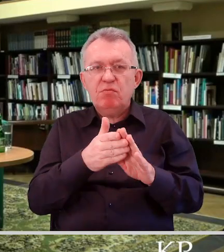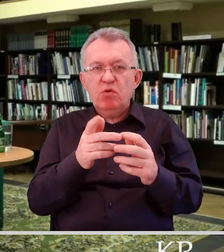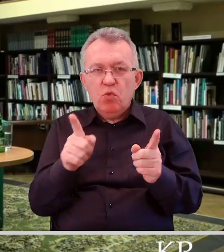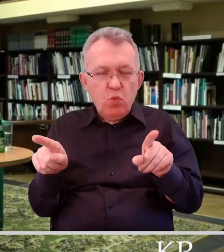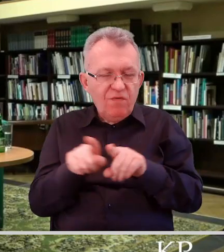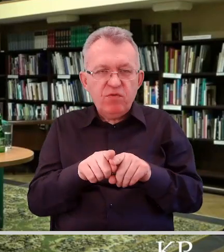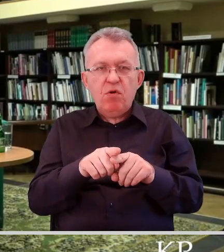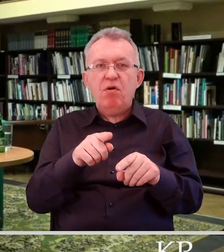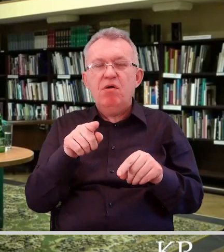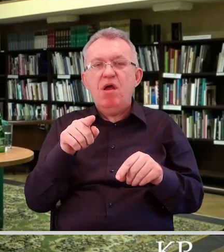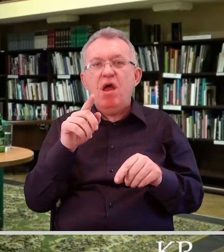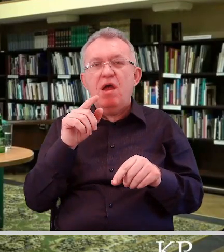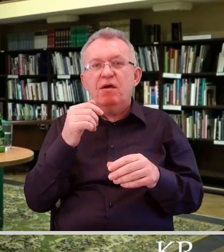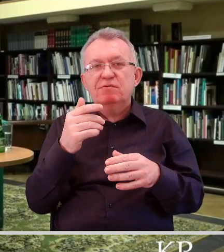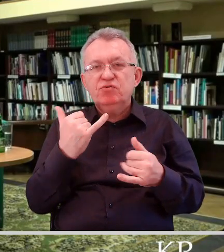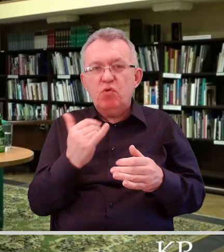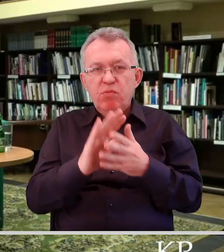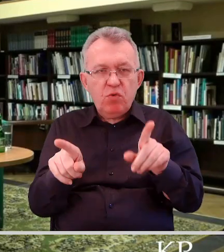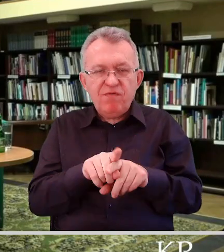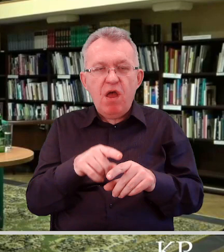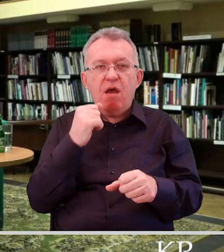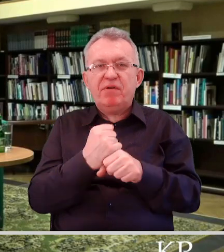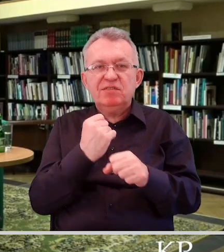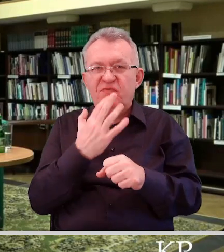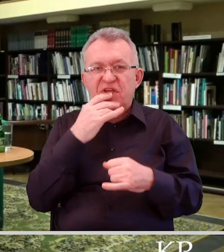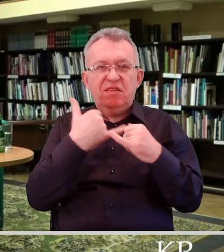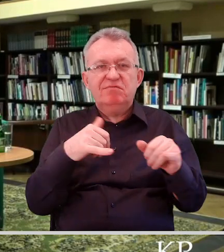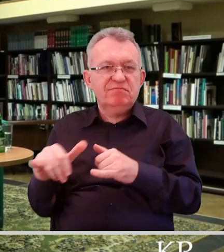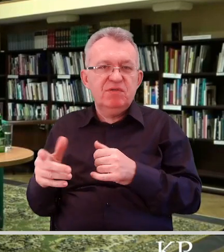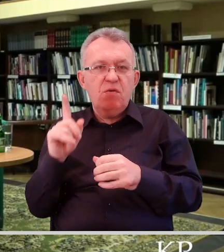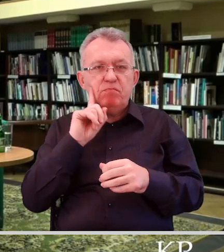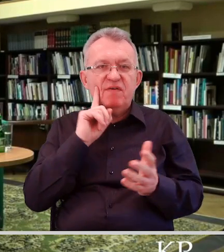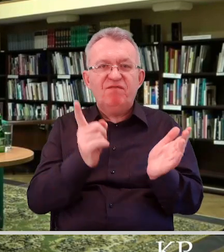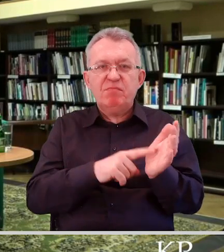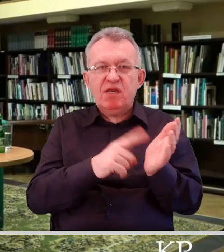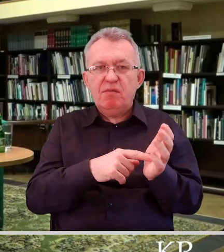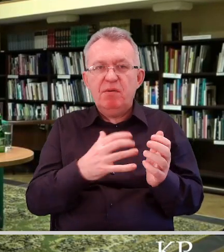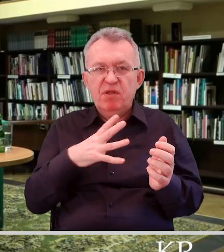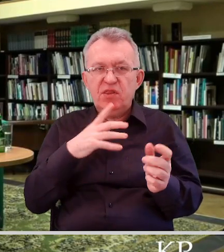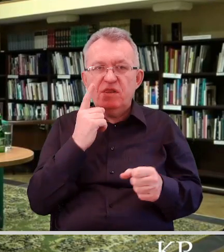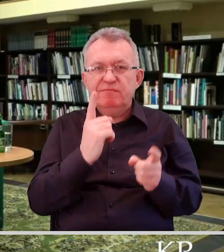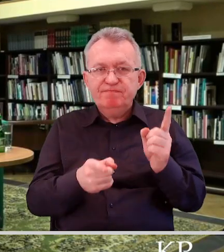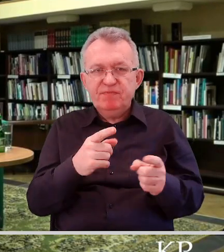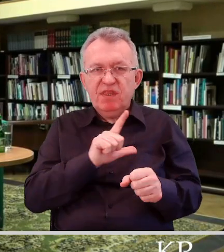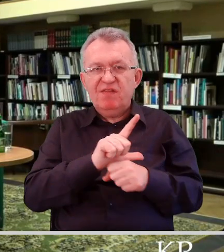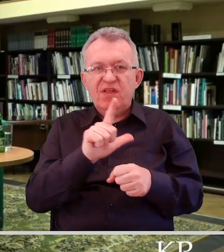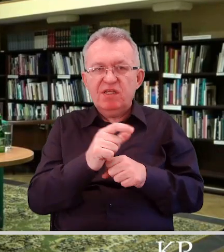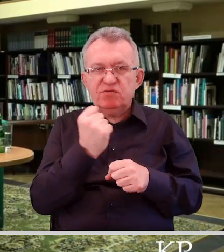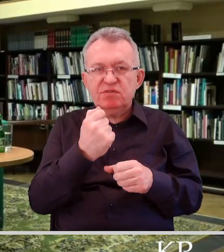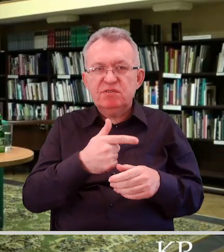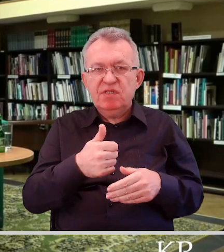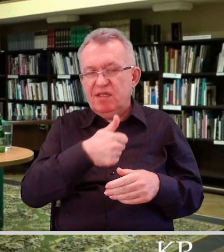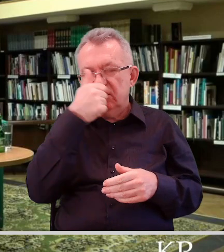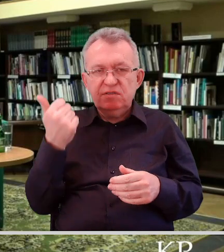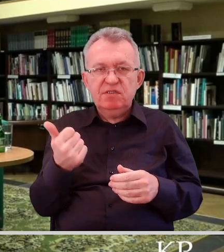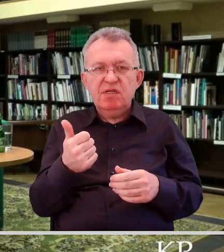a rynek pracy powie nam nic z tego, moi drodzy, bo od mężczyzn wymagamy, żeby byli dyspozycyjni 12 godzin dziennie na